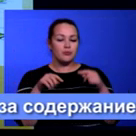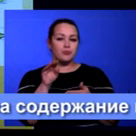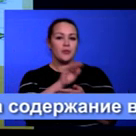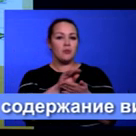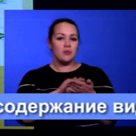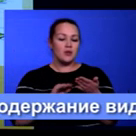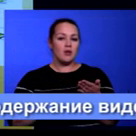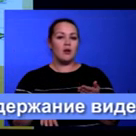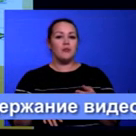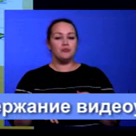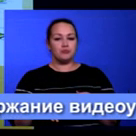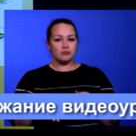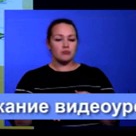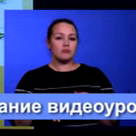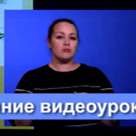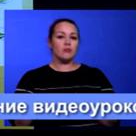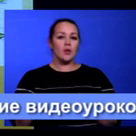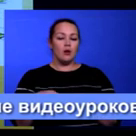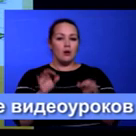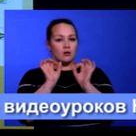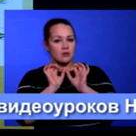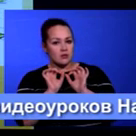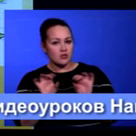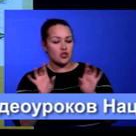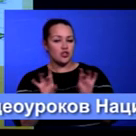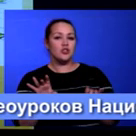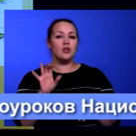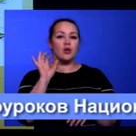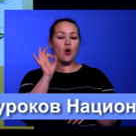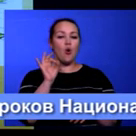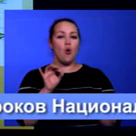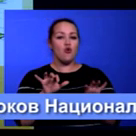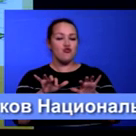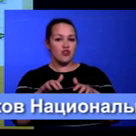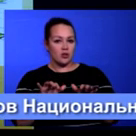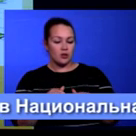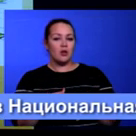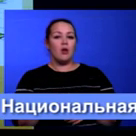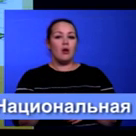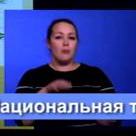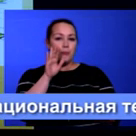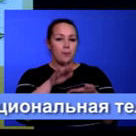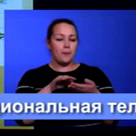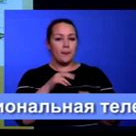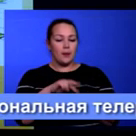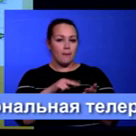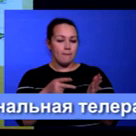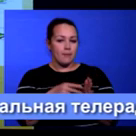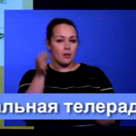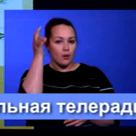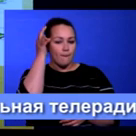сочинение о щенке хочу напомнить вам план к этому сочинению и